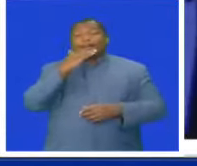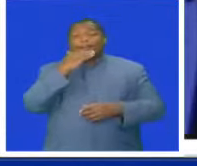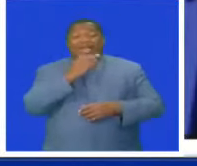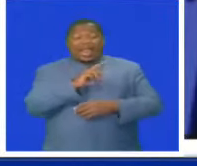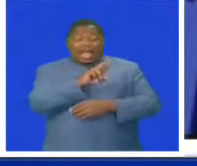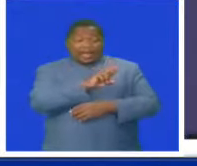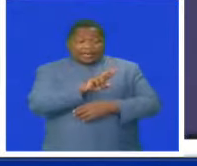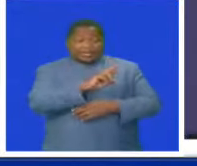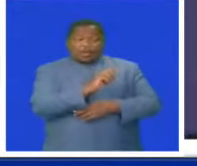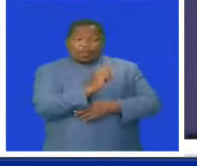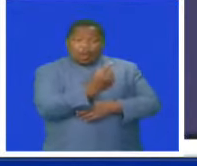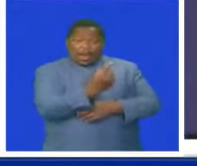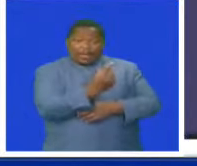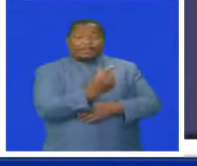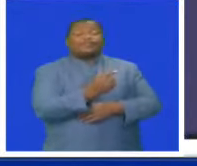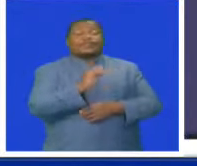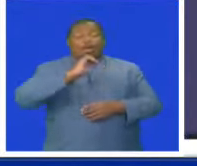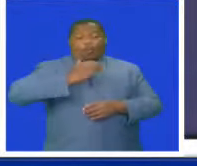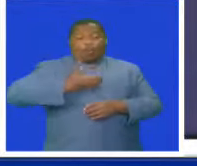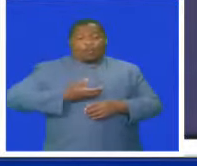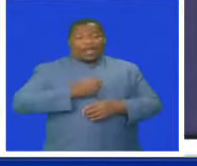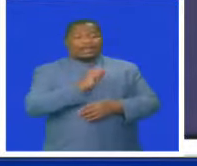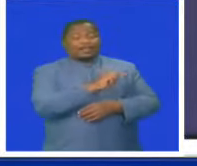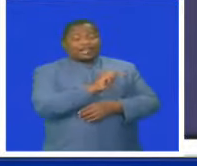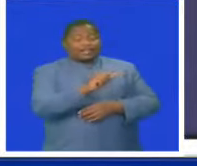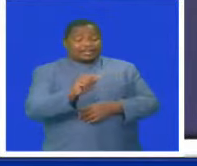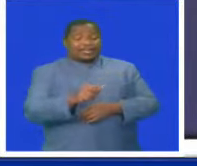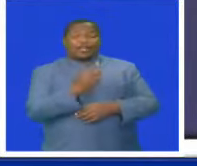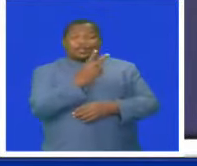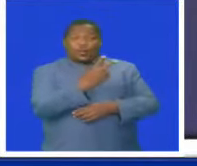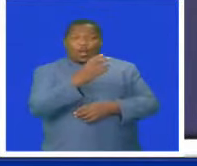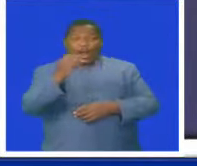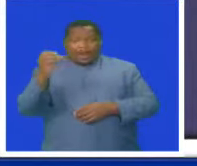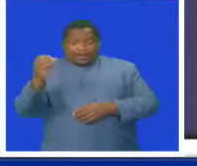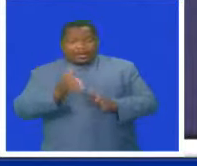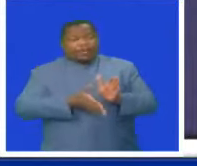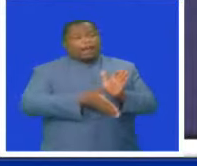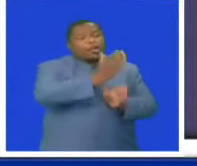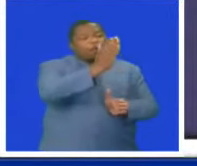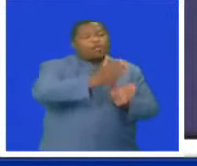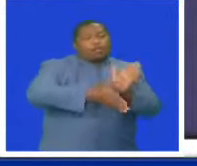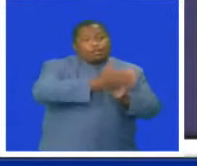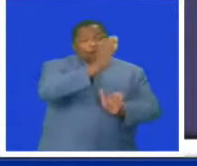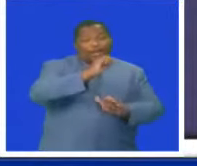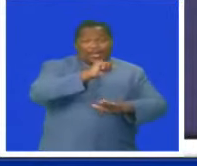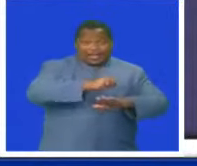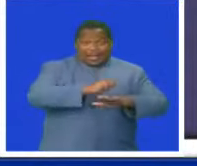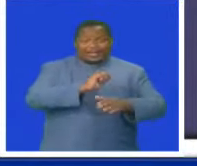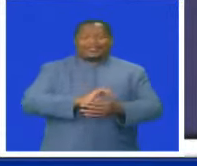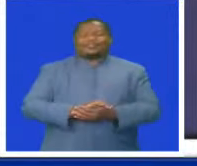200 bekunene ndinankulu kulo mhlangano uphinzeke wathithisa nendzaba yesikhwama lesasungulwa nguhulumende